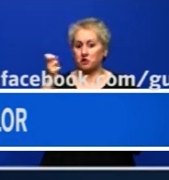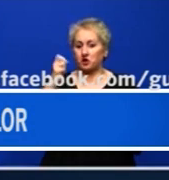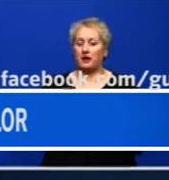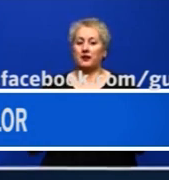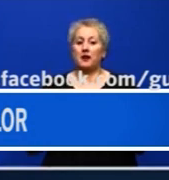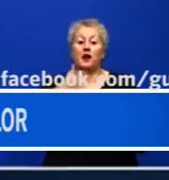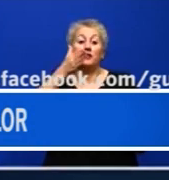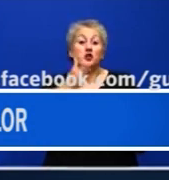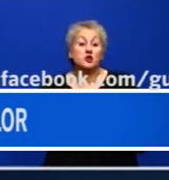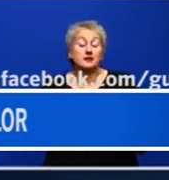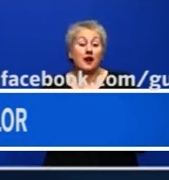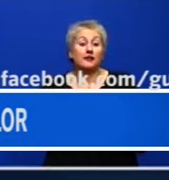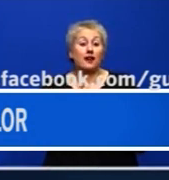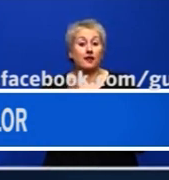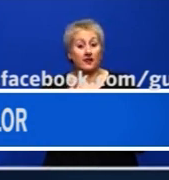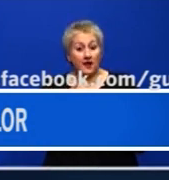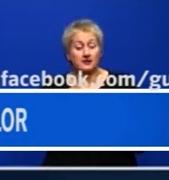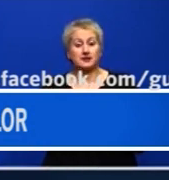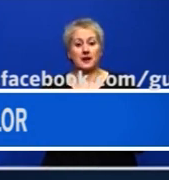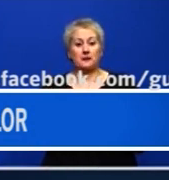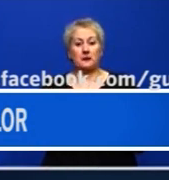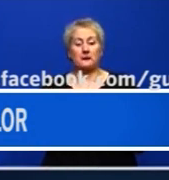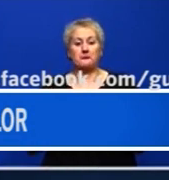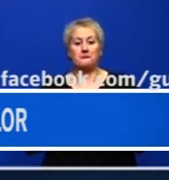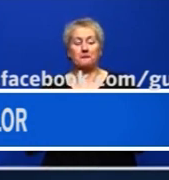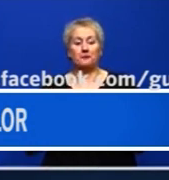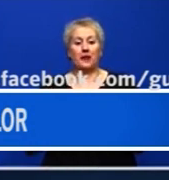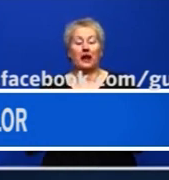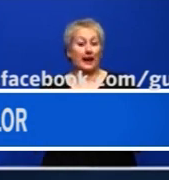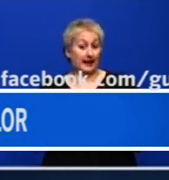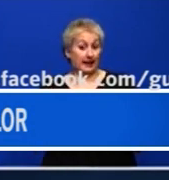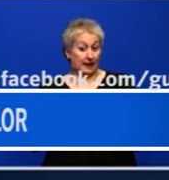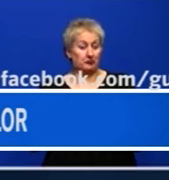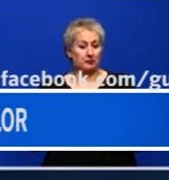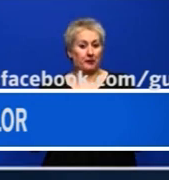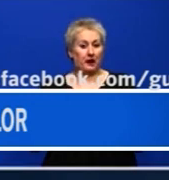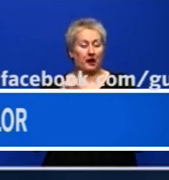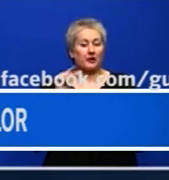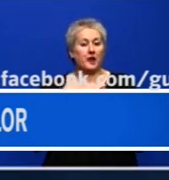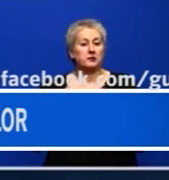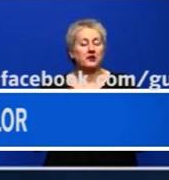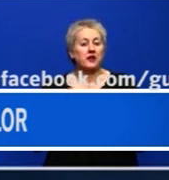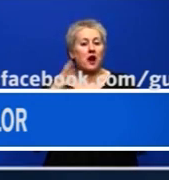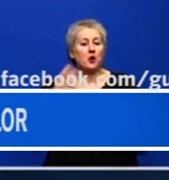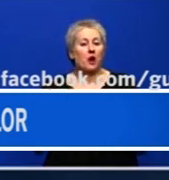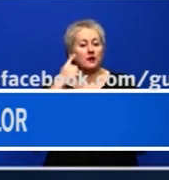de intervenție sau deciziile în timpul intervenției trebuie să fie luate de această echipă.